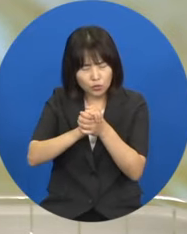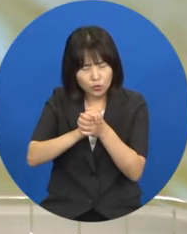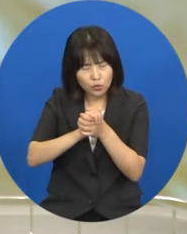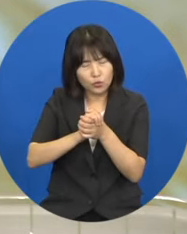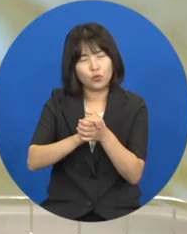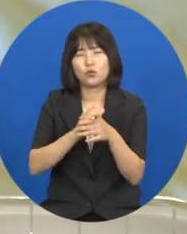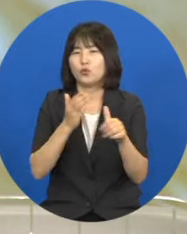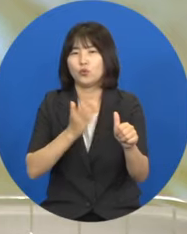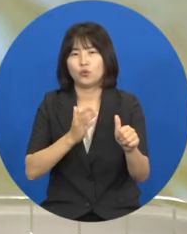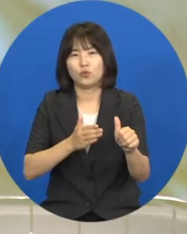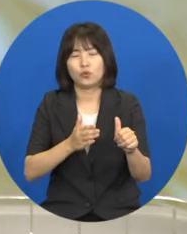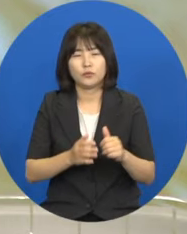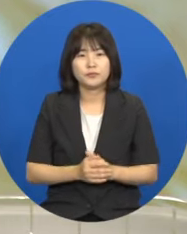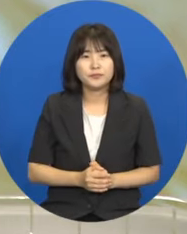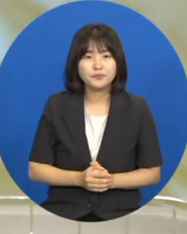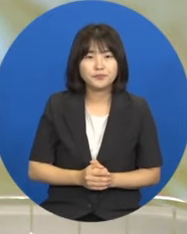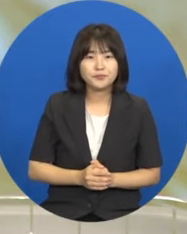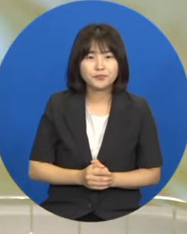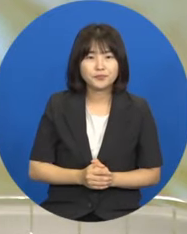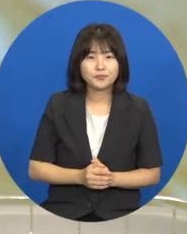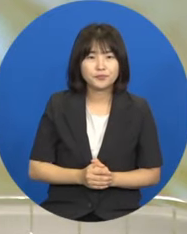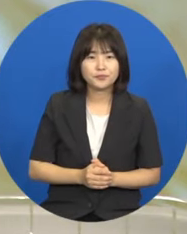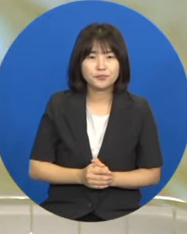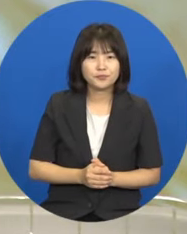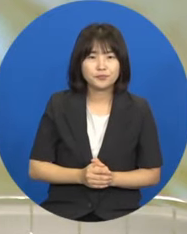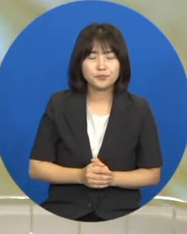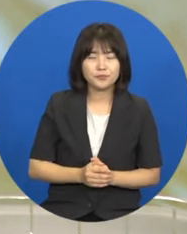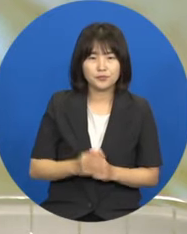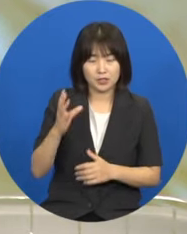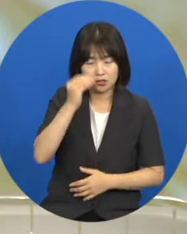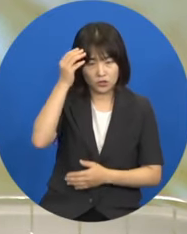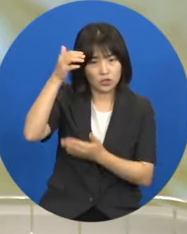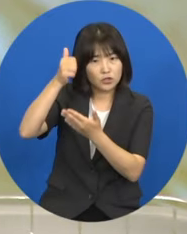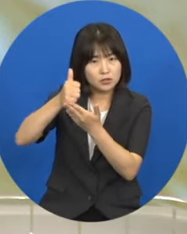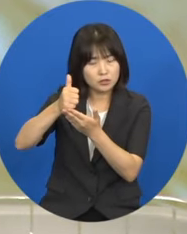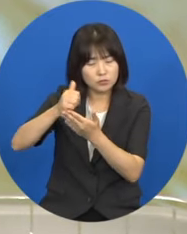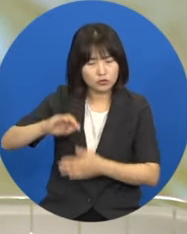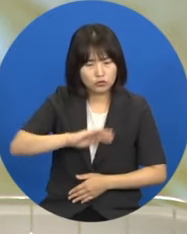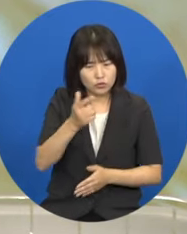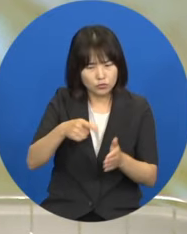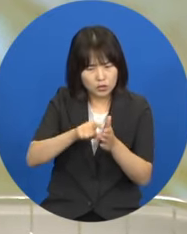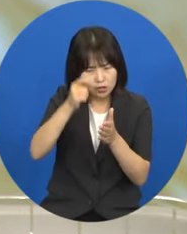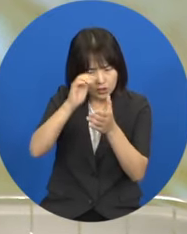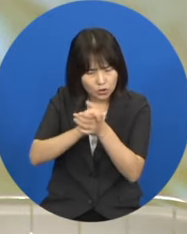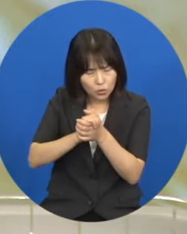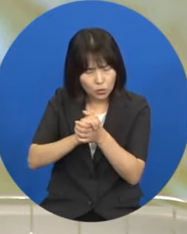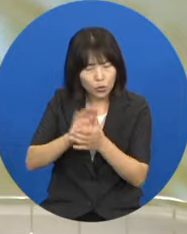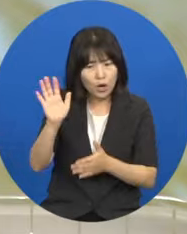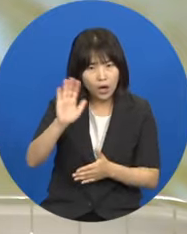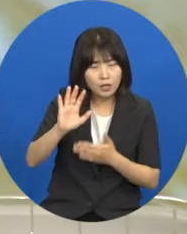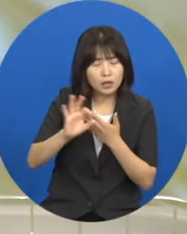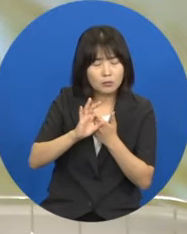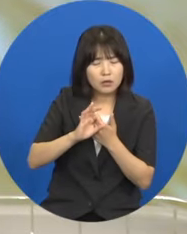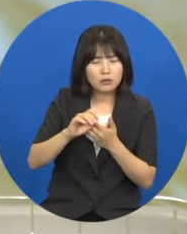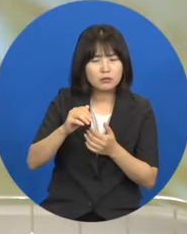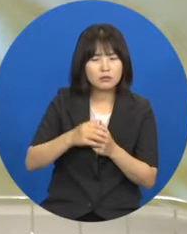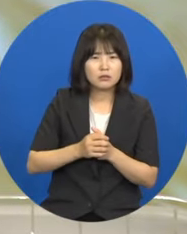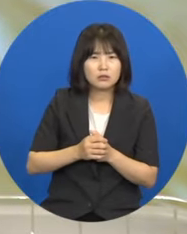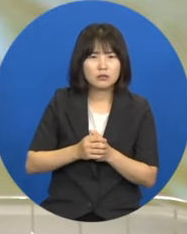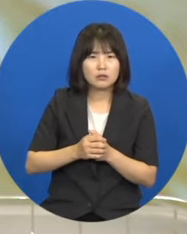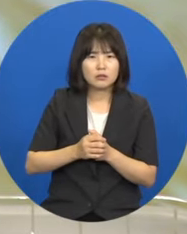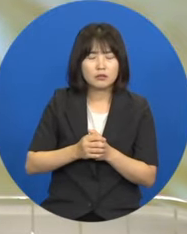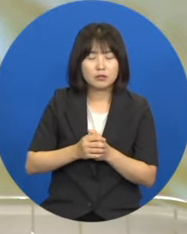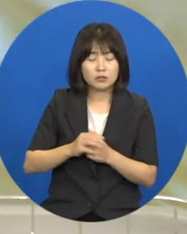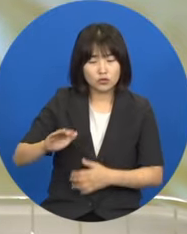우리를 초청만 하시고 본인은 우리를 위해 기도하지 않으셨다면 그 초청은 의미가 없을 것입니다. 그러나 성령께서 저와 여러분을 기도의 삶,